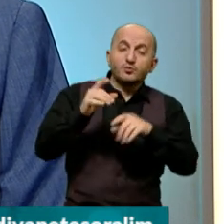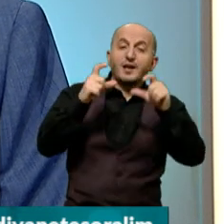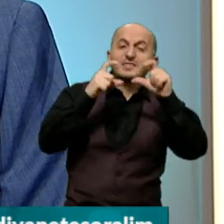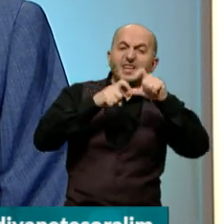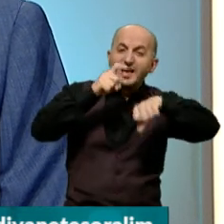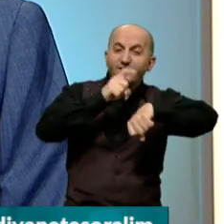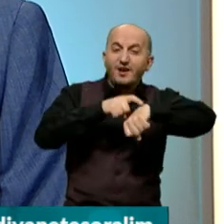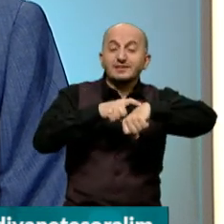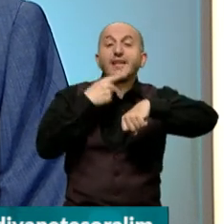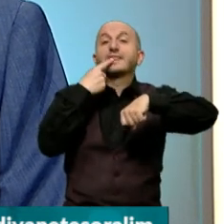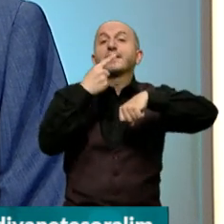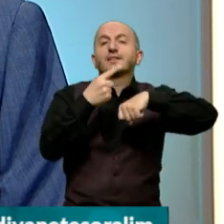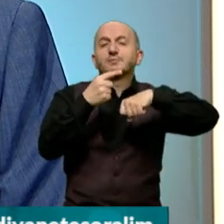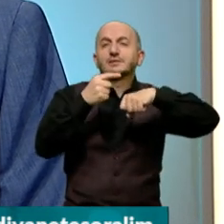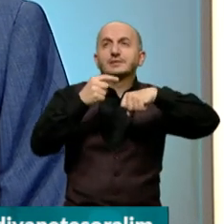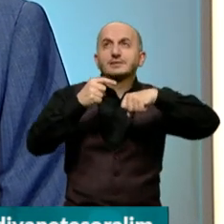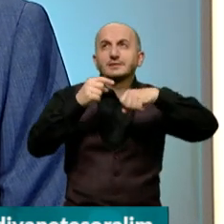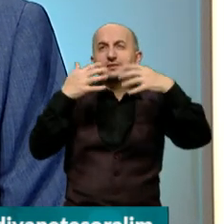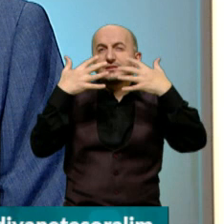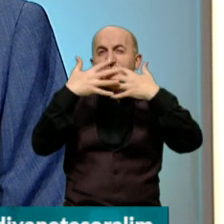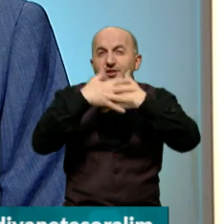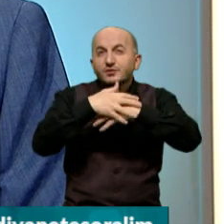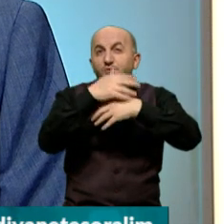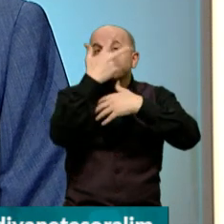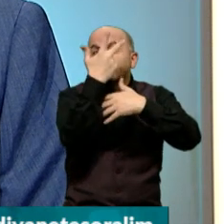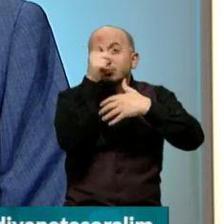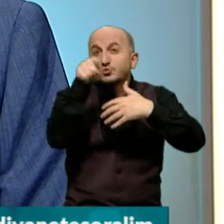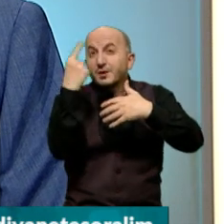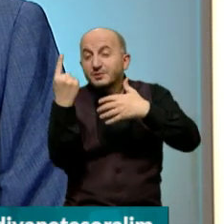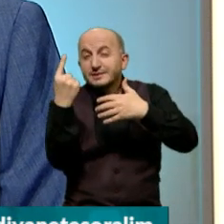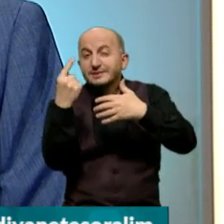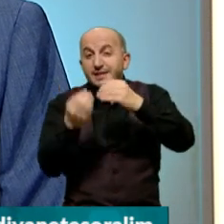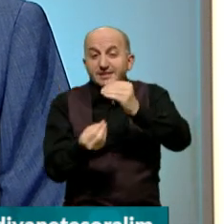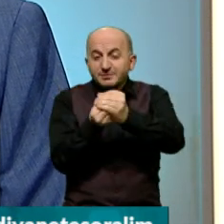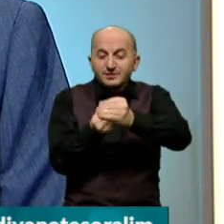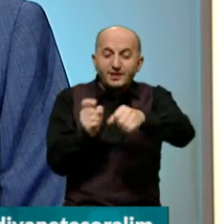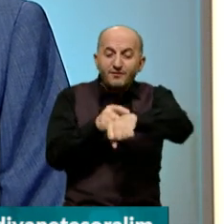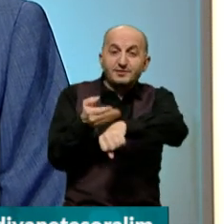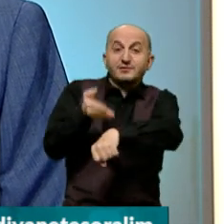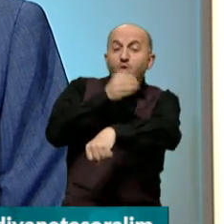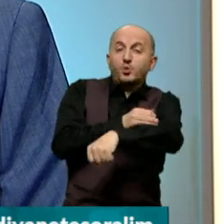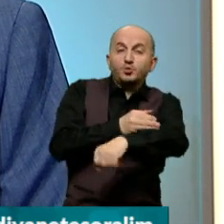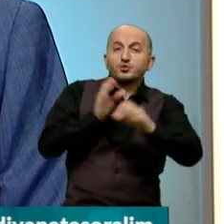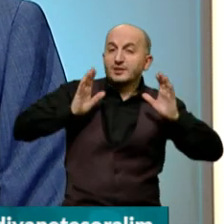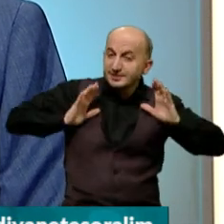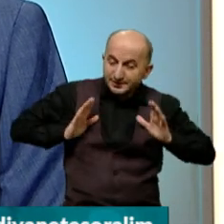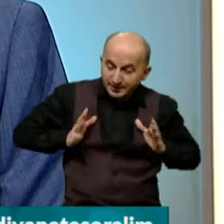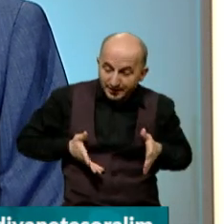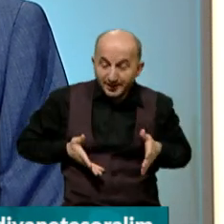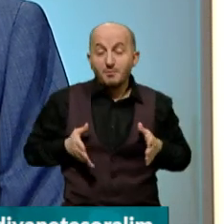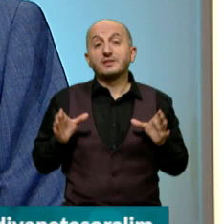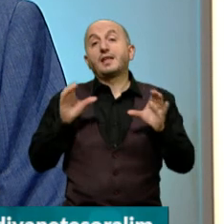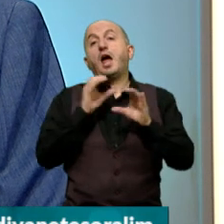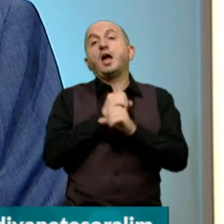dediğimiz gecenin kalan 1/3 yani imsak vaktinden önce kılınan namaza,